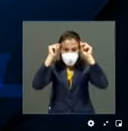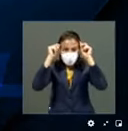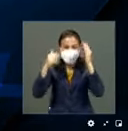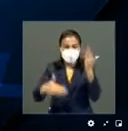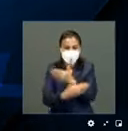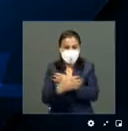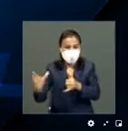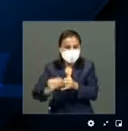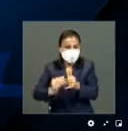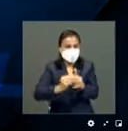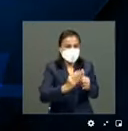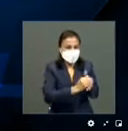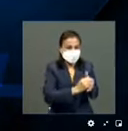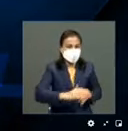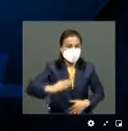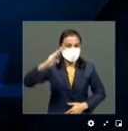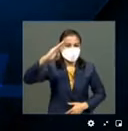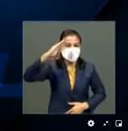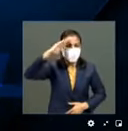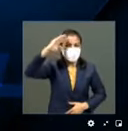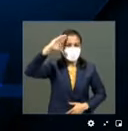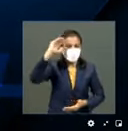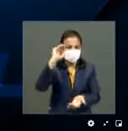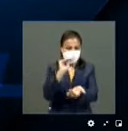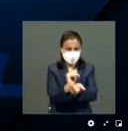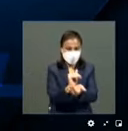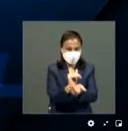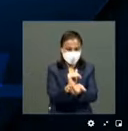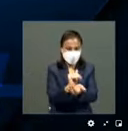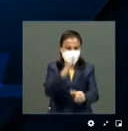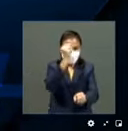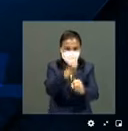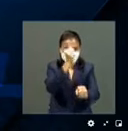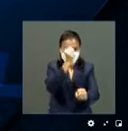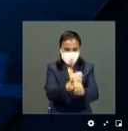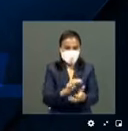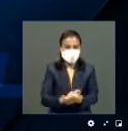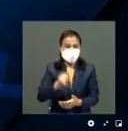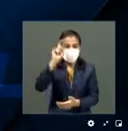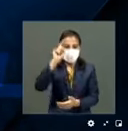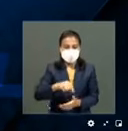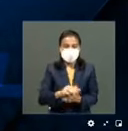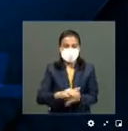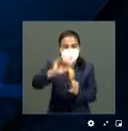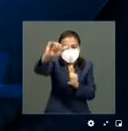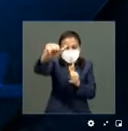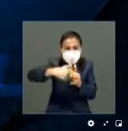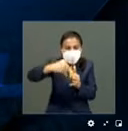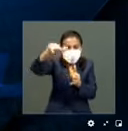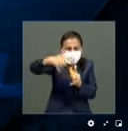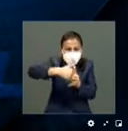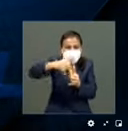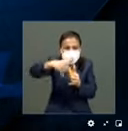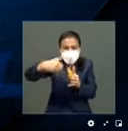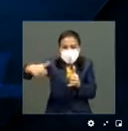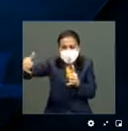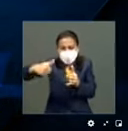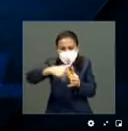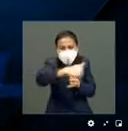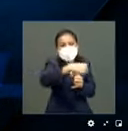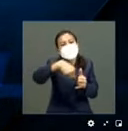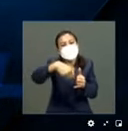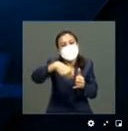ม้แต่ทหารตำรวจที่มีภาระงานที่จำเป็นต้องสัมผัสคนหมู่มากและอยู่ในพื้นที่เสี่ยง